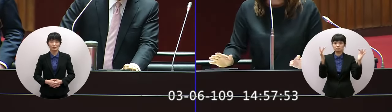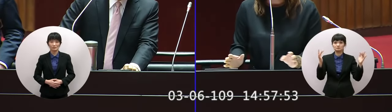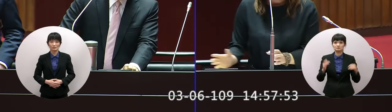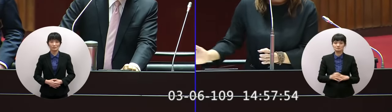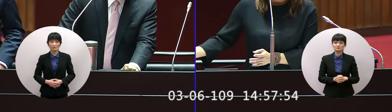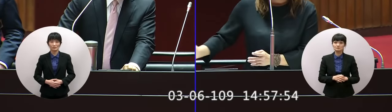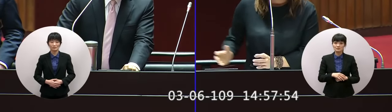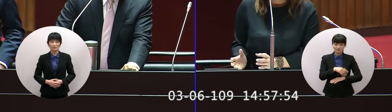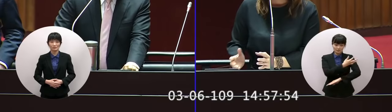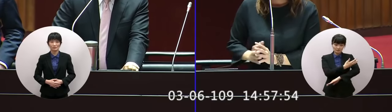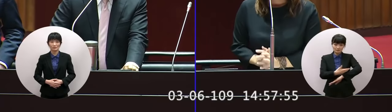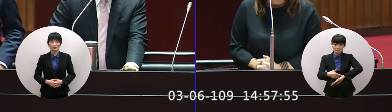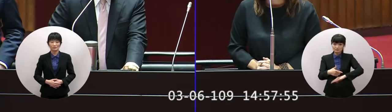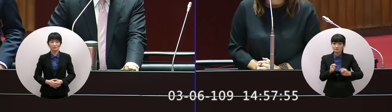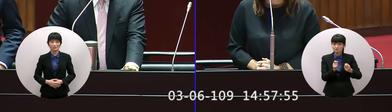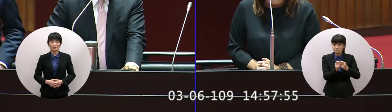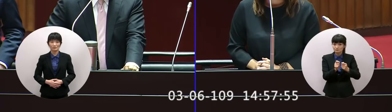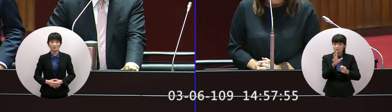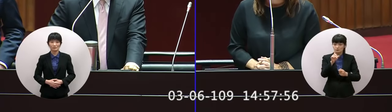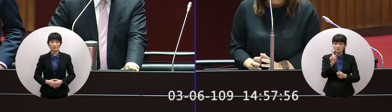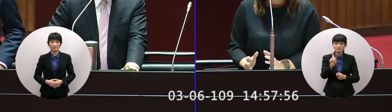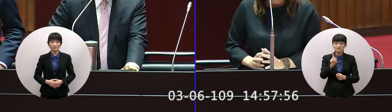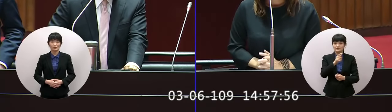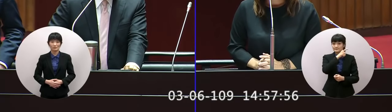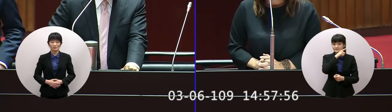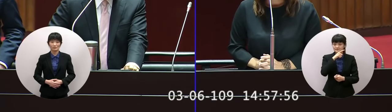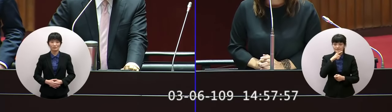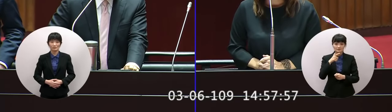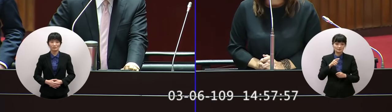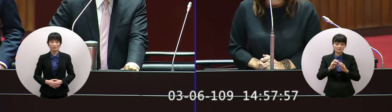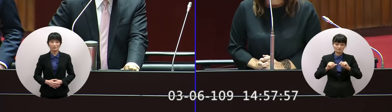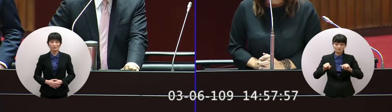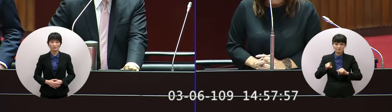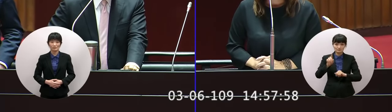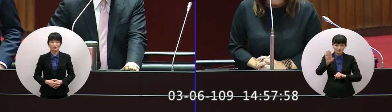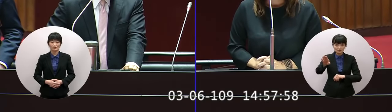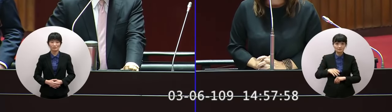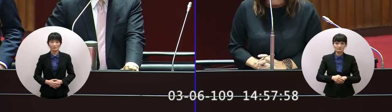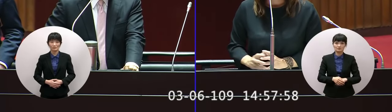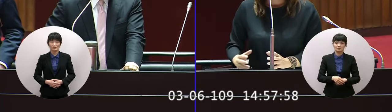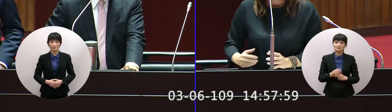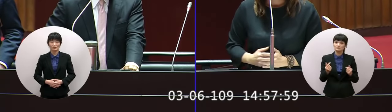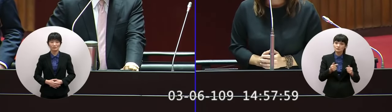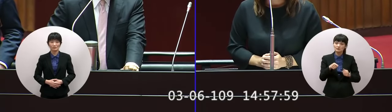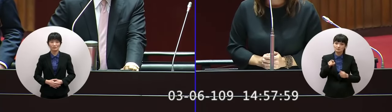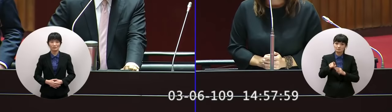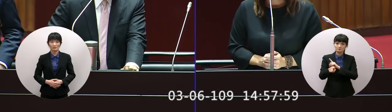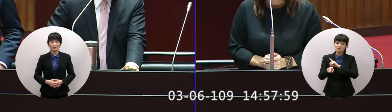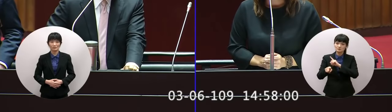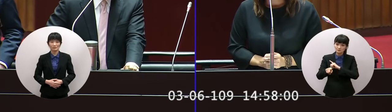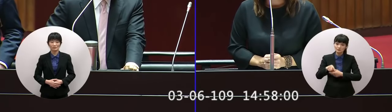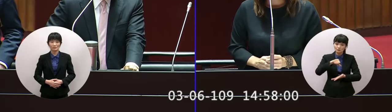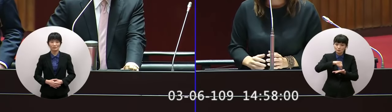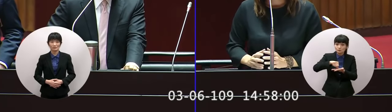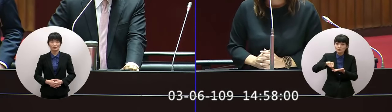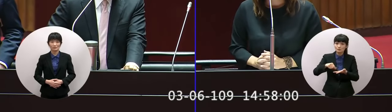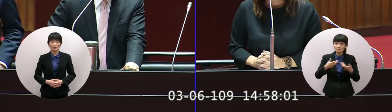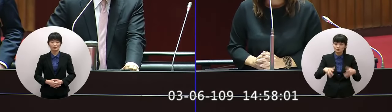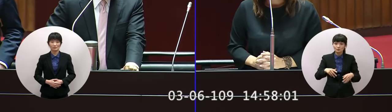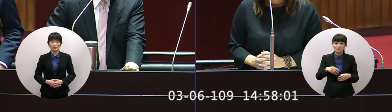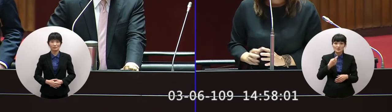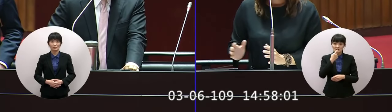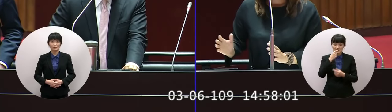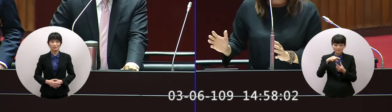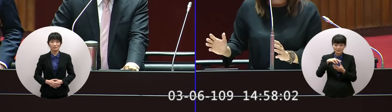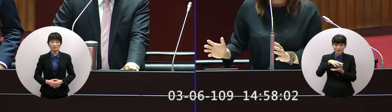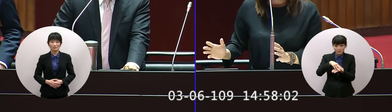有地上面像埔里种了很多茭白笋。都算是经济收入还不错的这些作